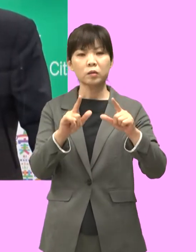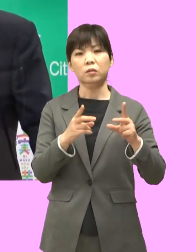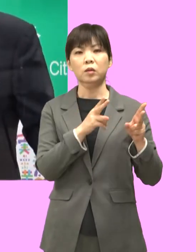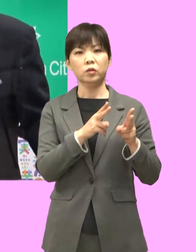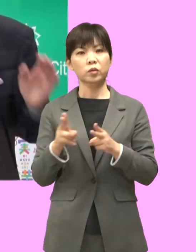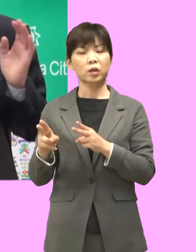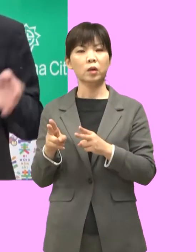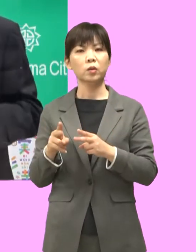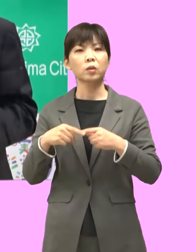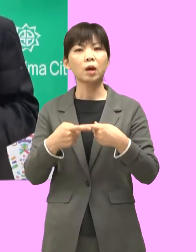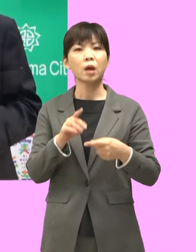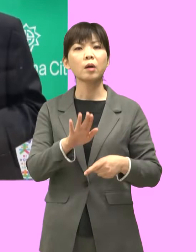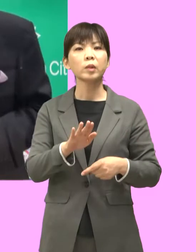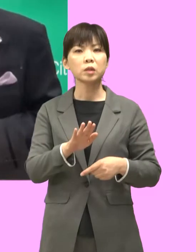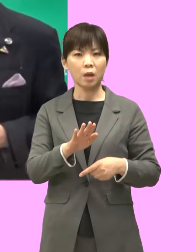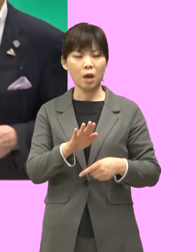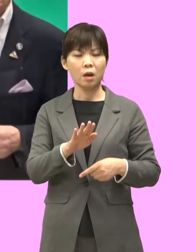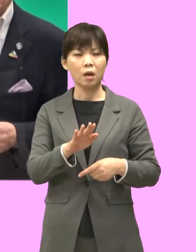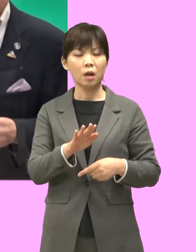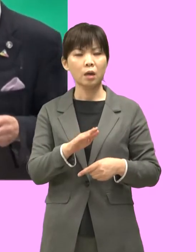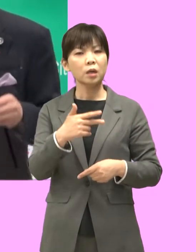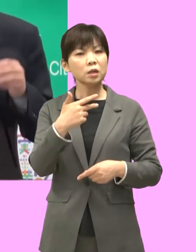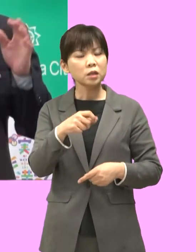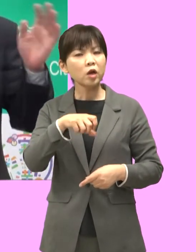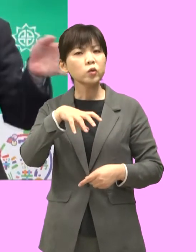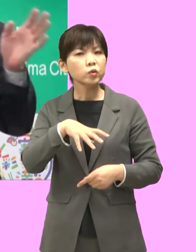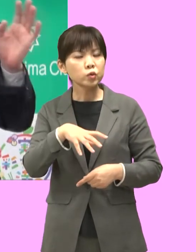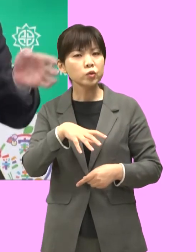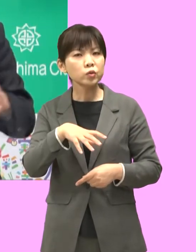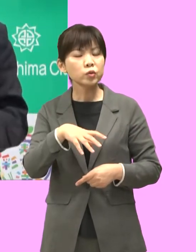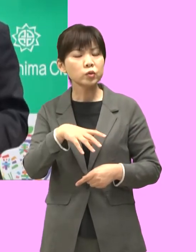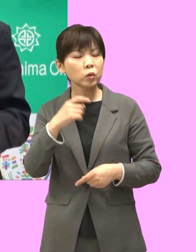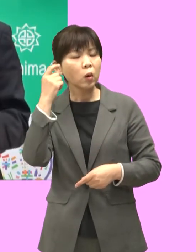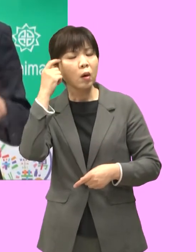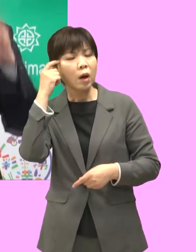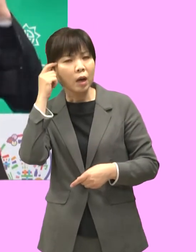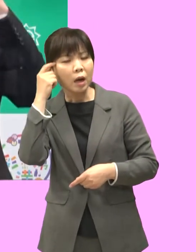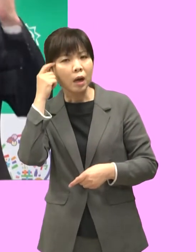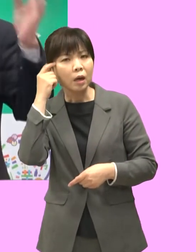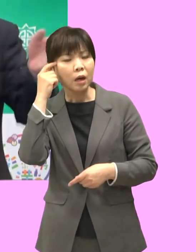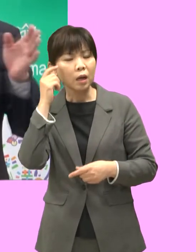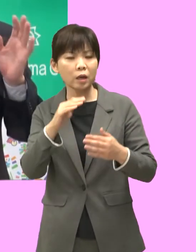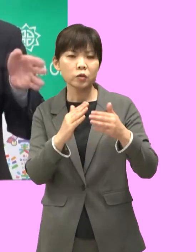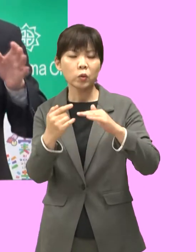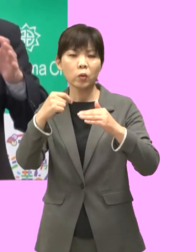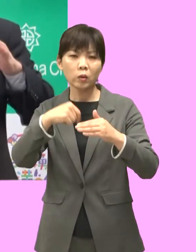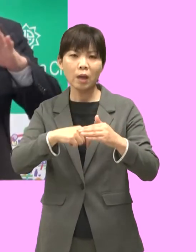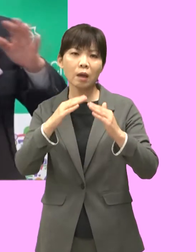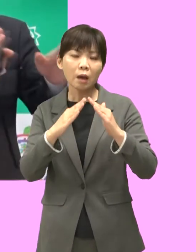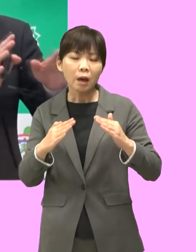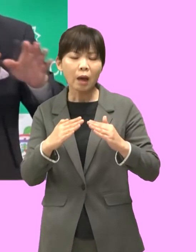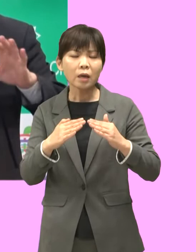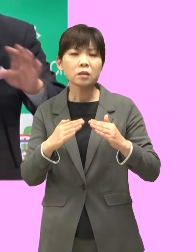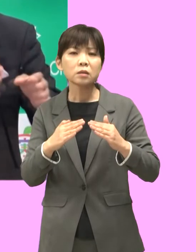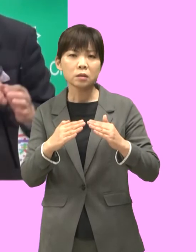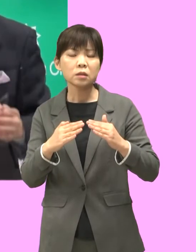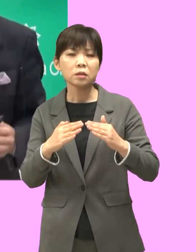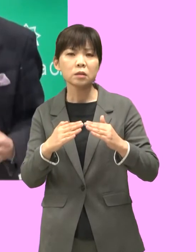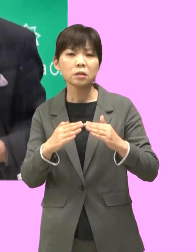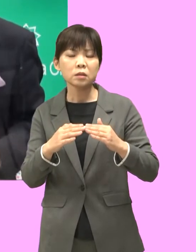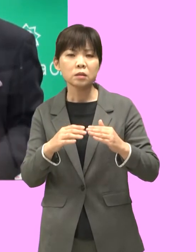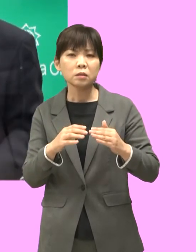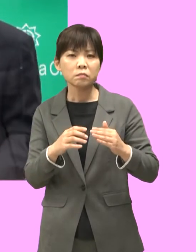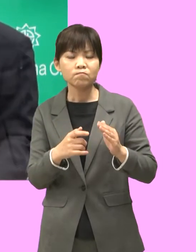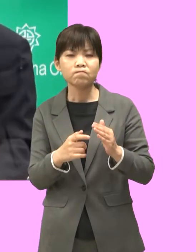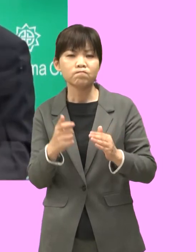。どうも市の意識がね、町内会っていうのにちょっといつもこれまで引きずられてるんで、そういう書き方した